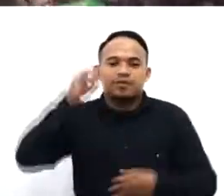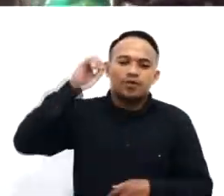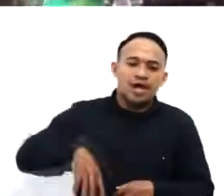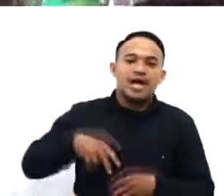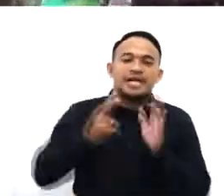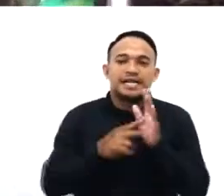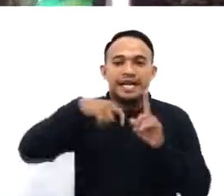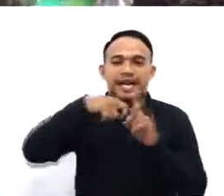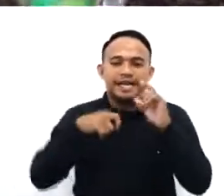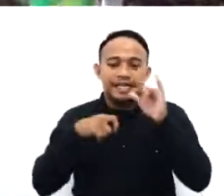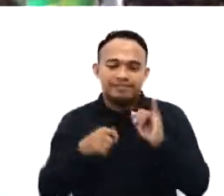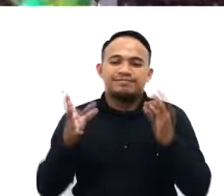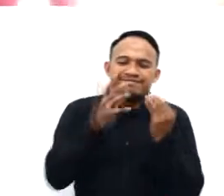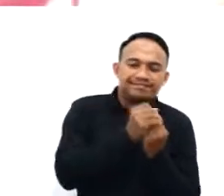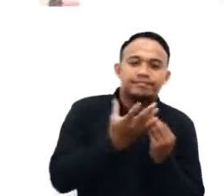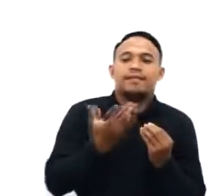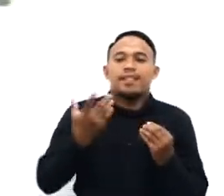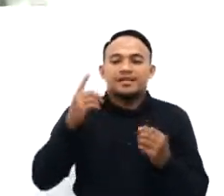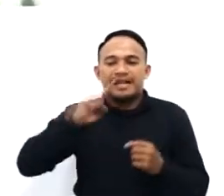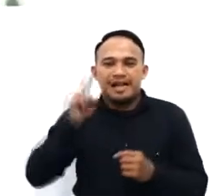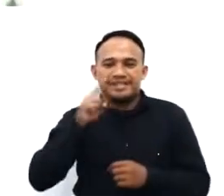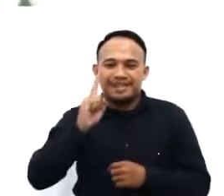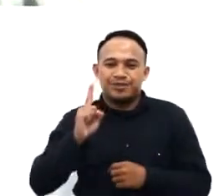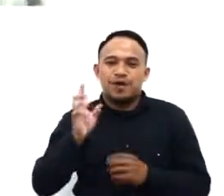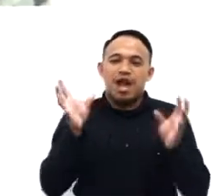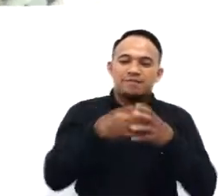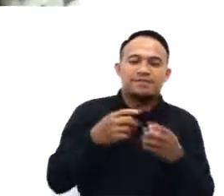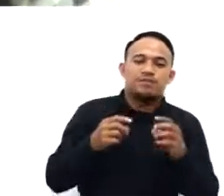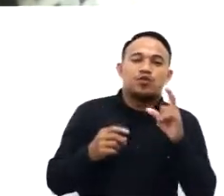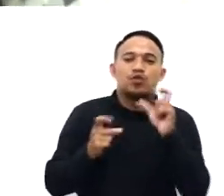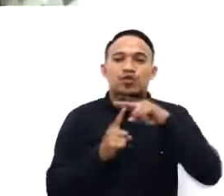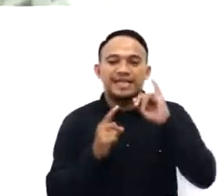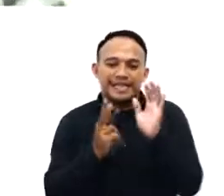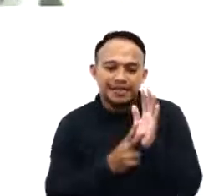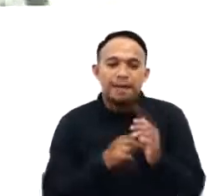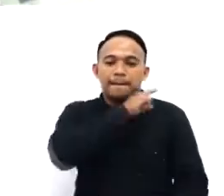Pasar Murah NKRI Peduli menjadi salah satu program